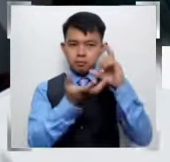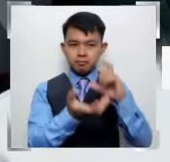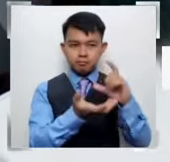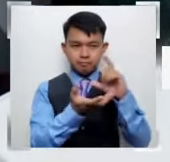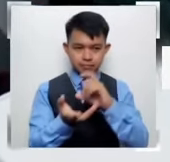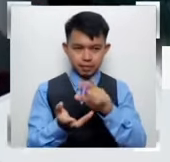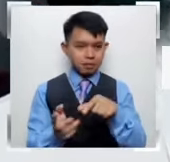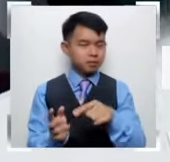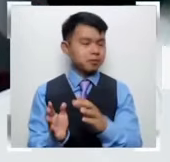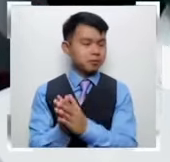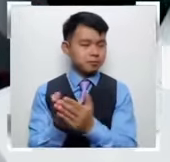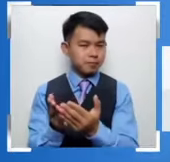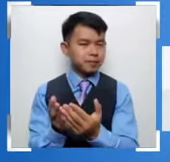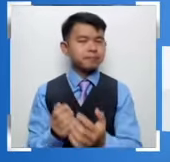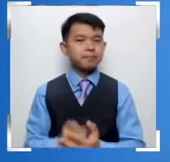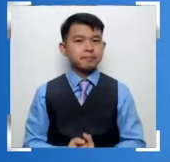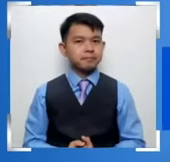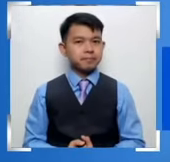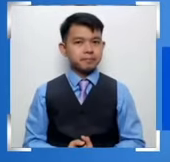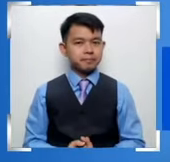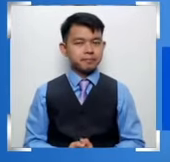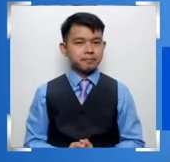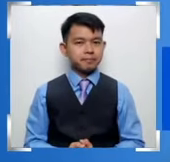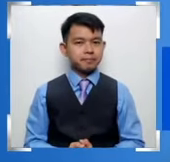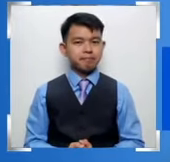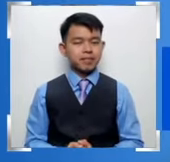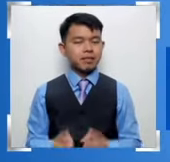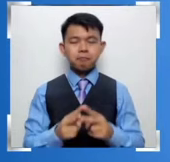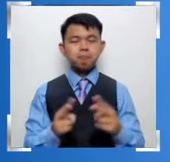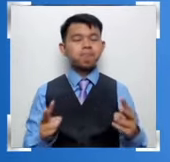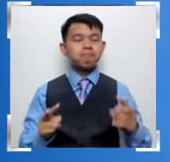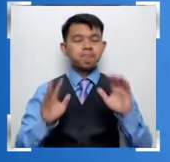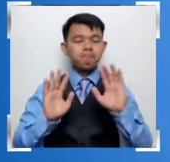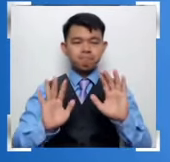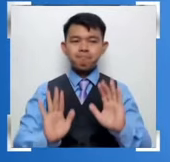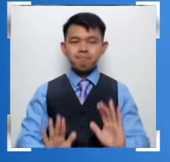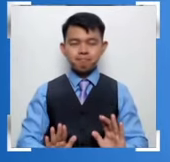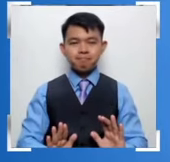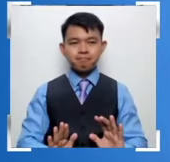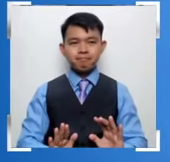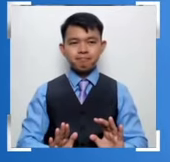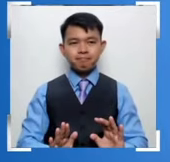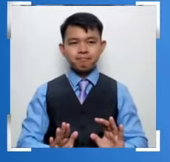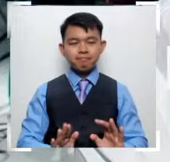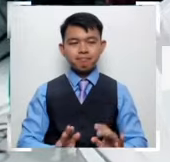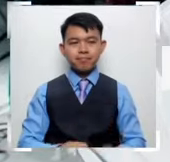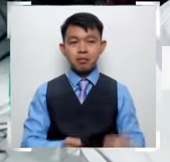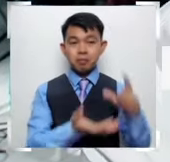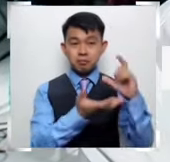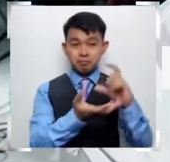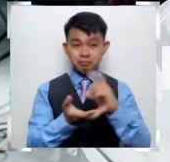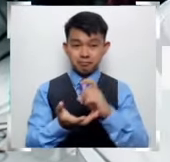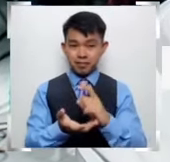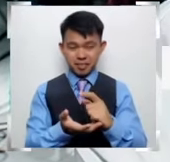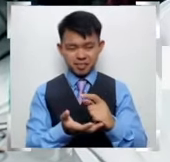It's very relaxed. It's very different from our usual covers and photo shoots na all glammed up and